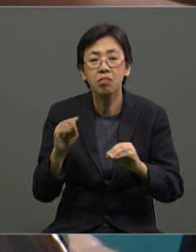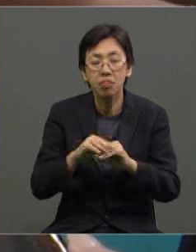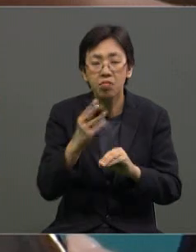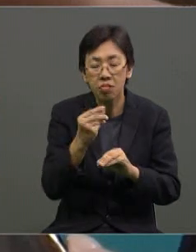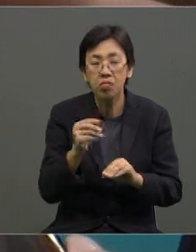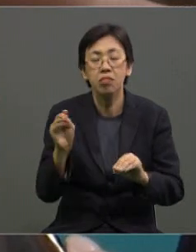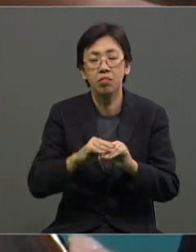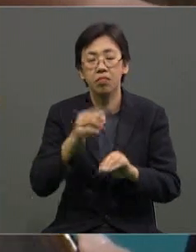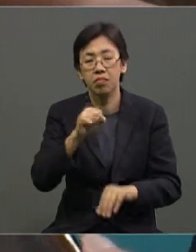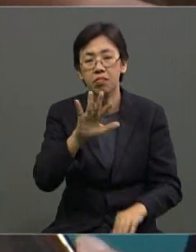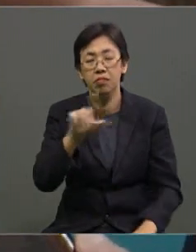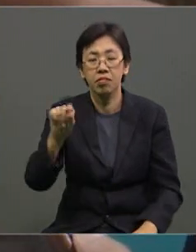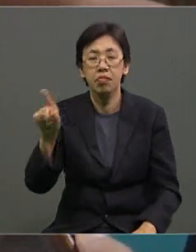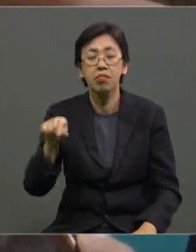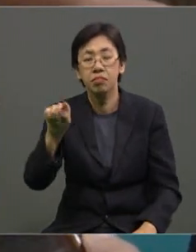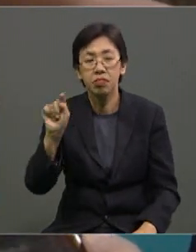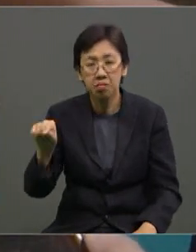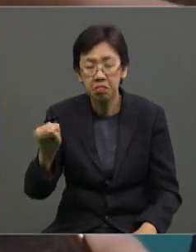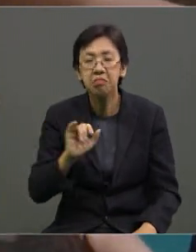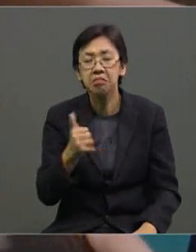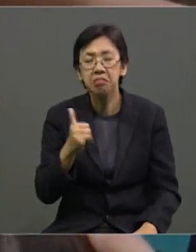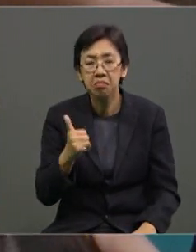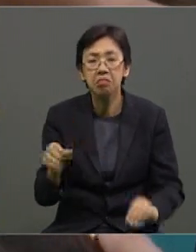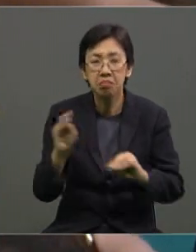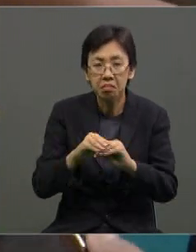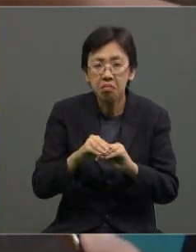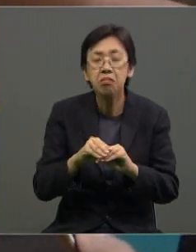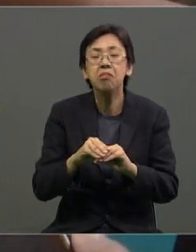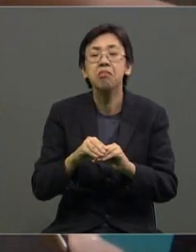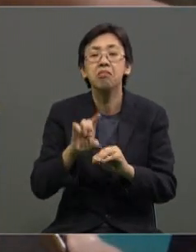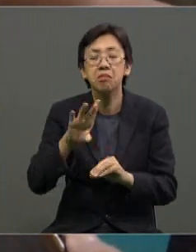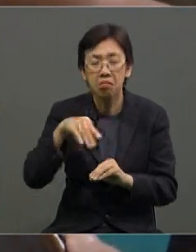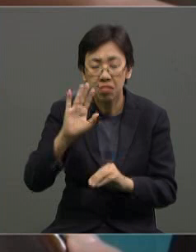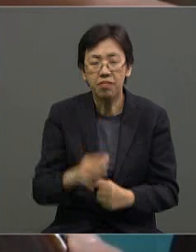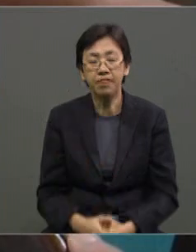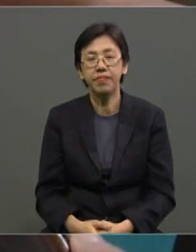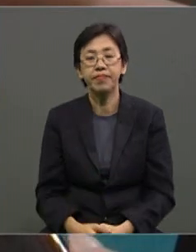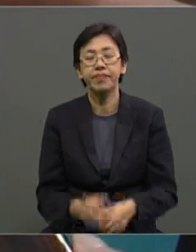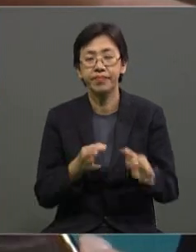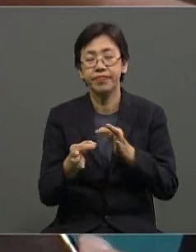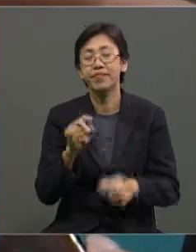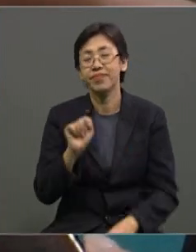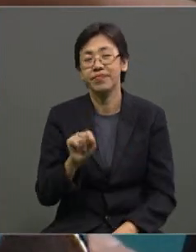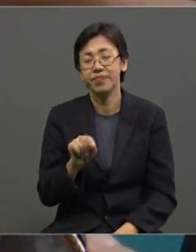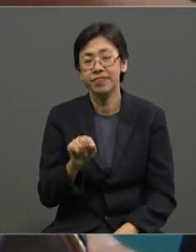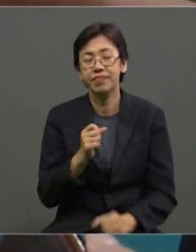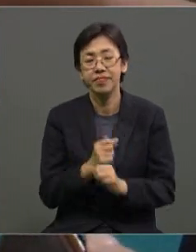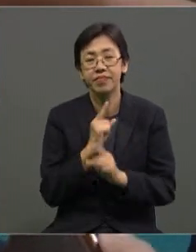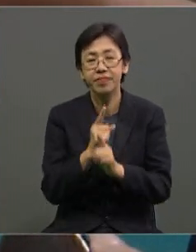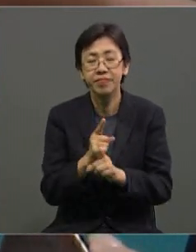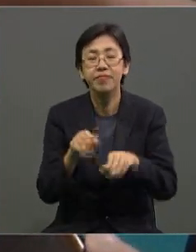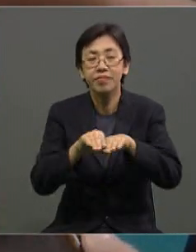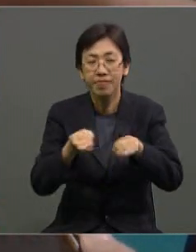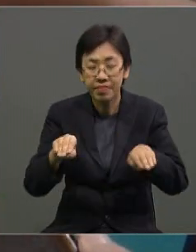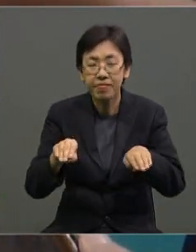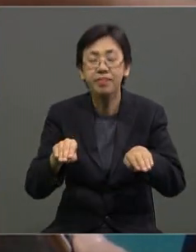ที่ 15-20% บางเส้นทางอาจจะเพิ่มได้ถึง100กว่าค่ะอันนี้เองต้องเรียนว่าเป็นไปตามหลักปฏิบั